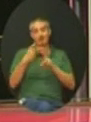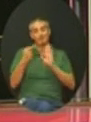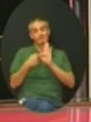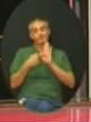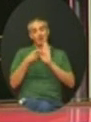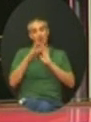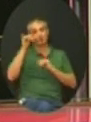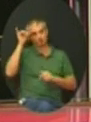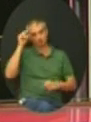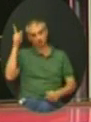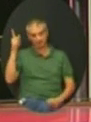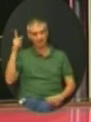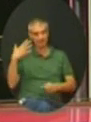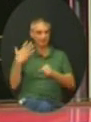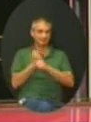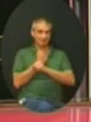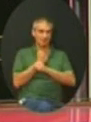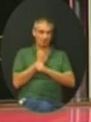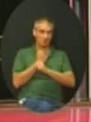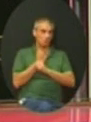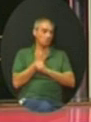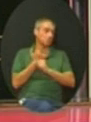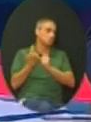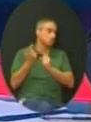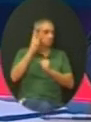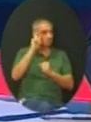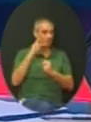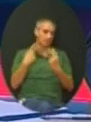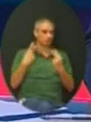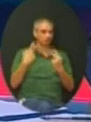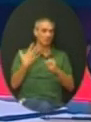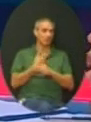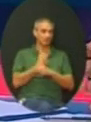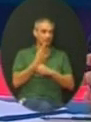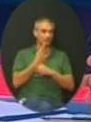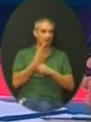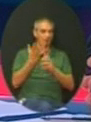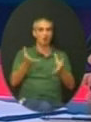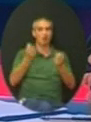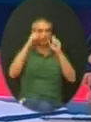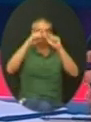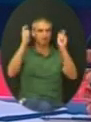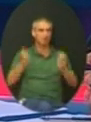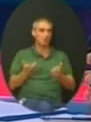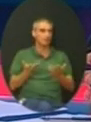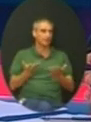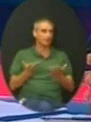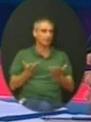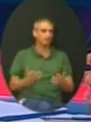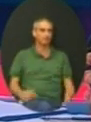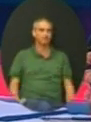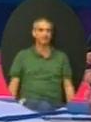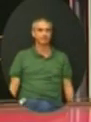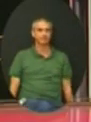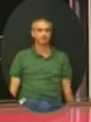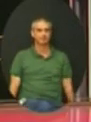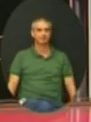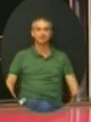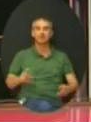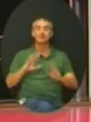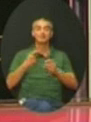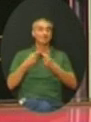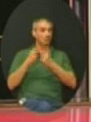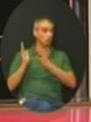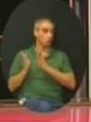האירוע בירדן הצליחו, אני לא יודעת אם זה נחשב בכלל הצלחה, להסיר את המגנומטרים האלה. תראי, גוף